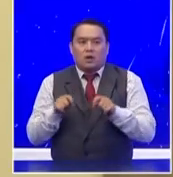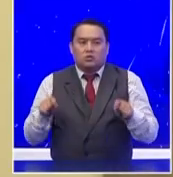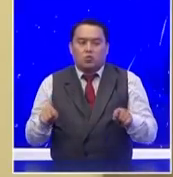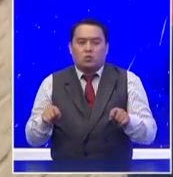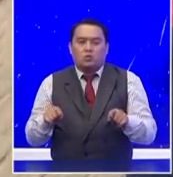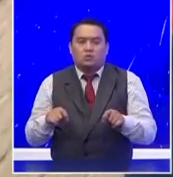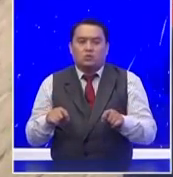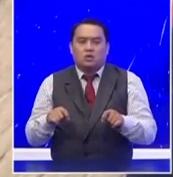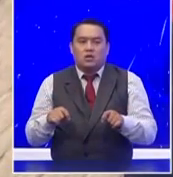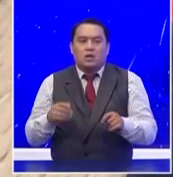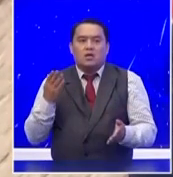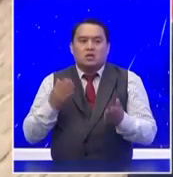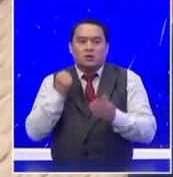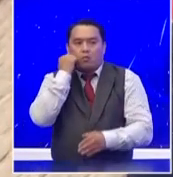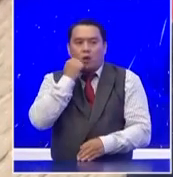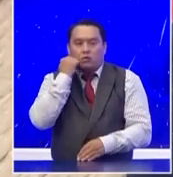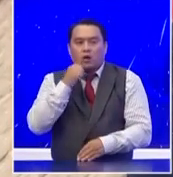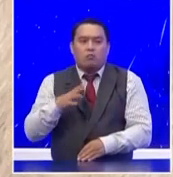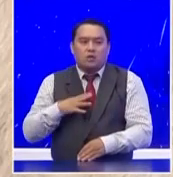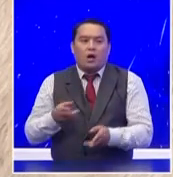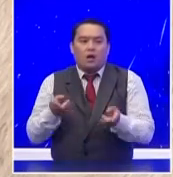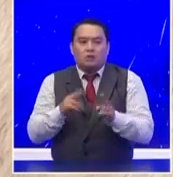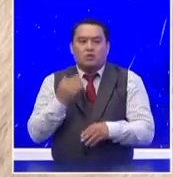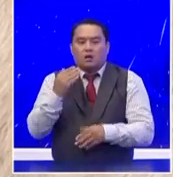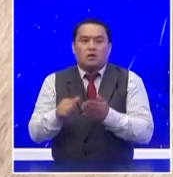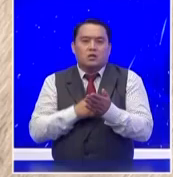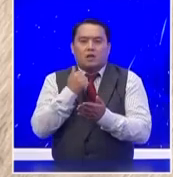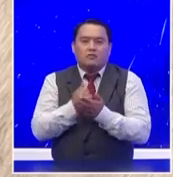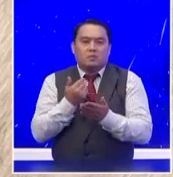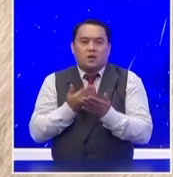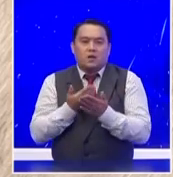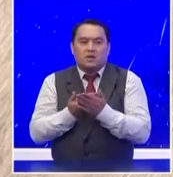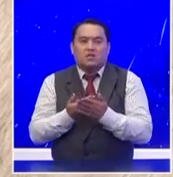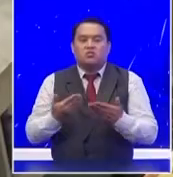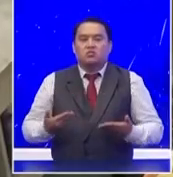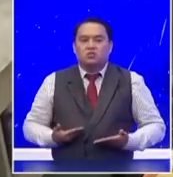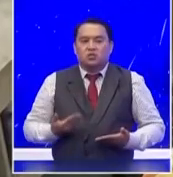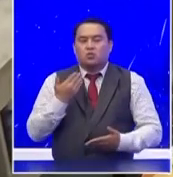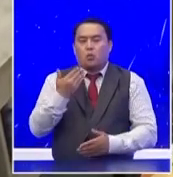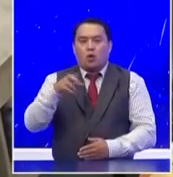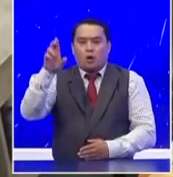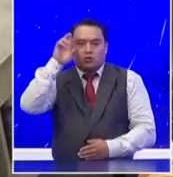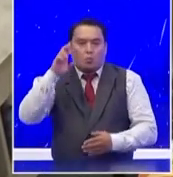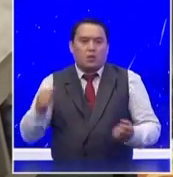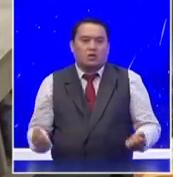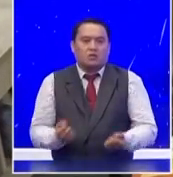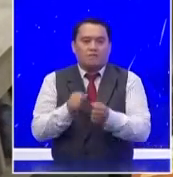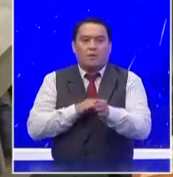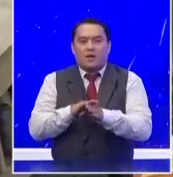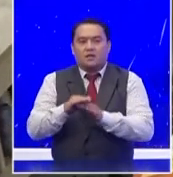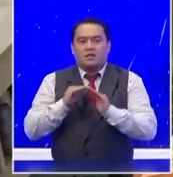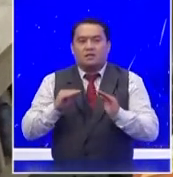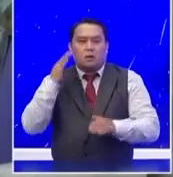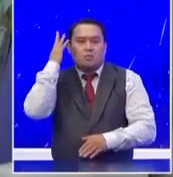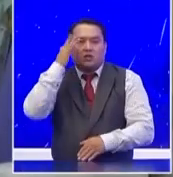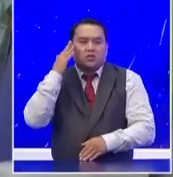стол. Если бабушка Раушангуль была и остается для нее главным примером в работе и жизни, то благодаря государственной поддержке осуществилась детская